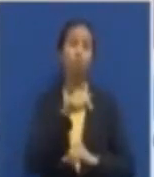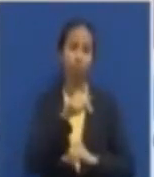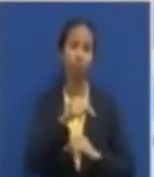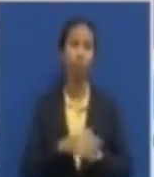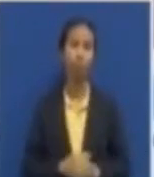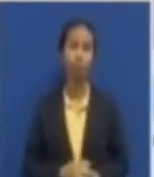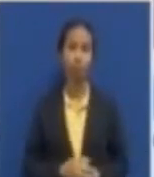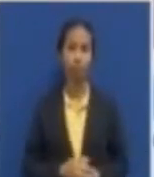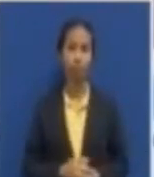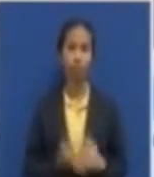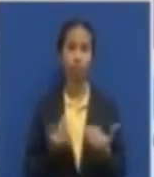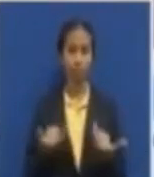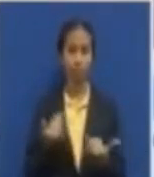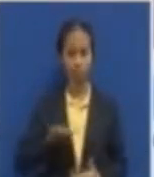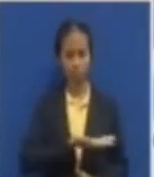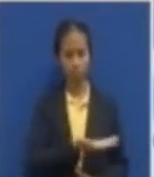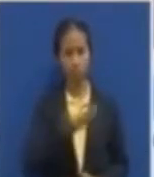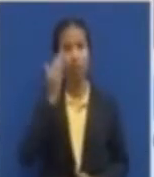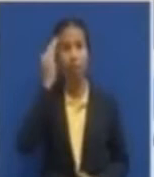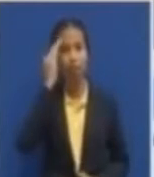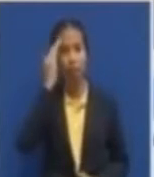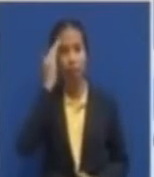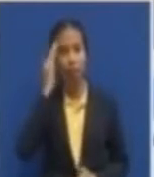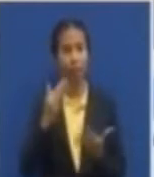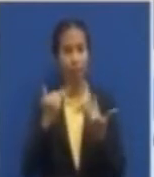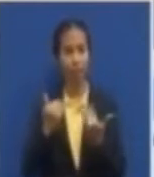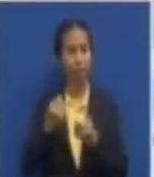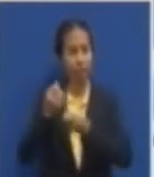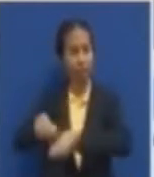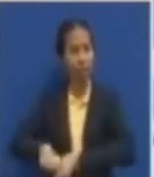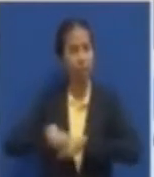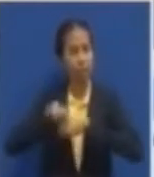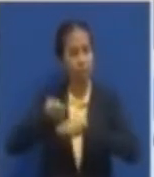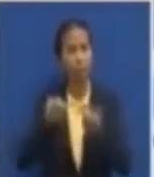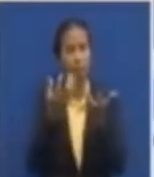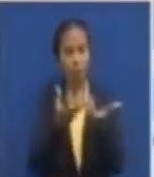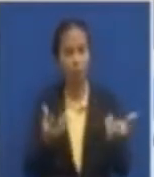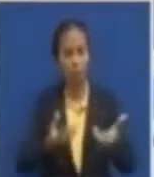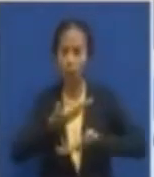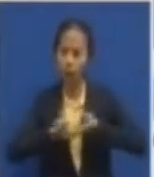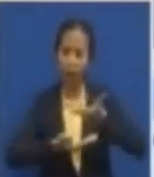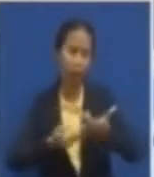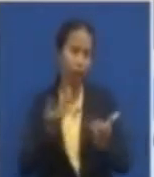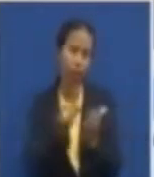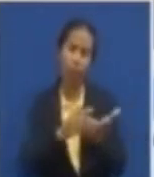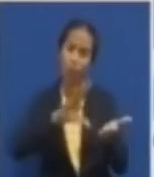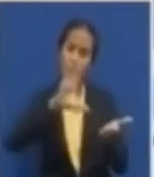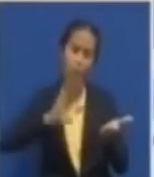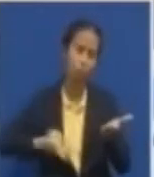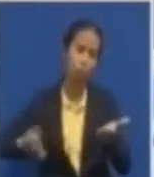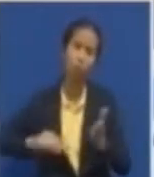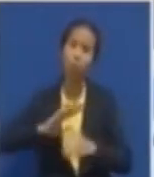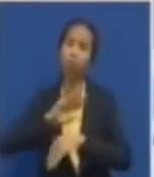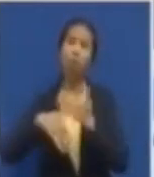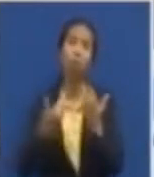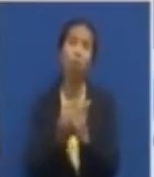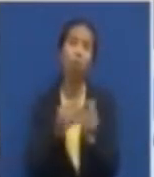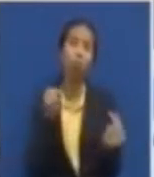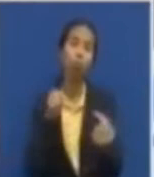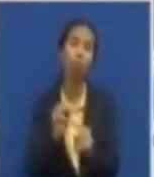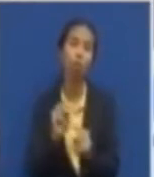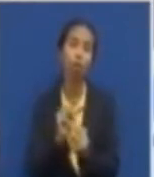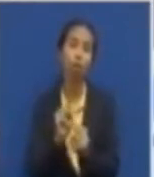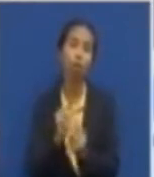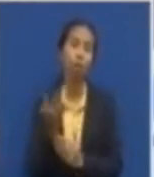ข้อเท็จจริงนะครับว่าราคาพืชผลการเกษตรตกต่ำทุกๆตัวนะครับโดยเฉพาะอย่างยิ่งในช่วงประม